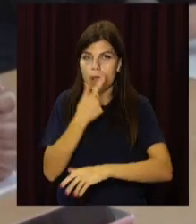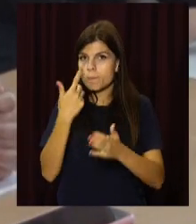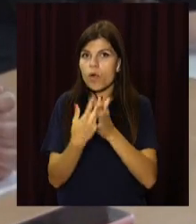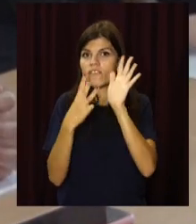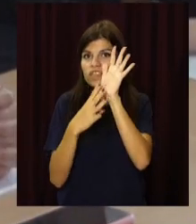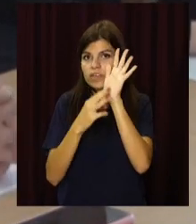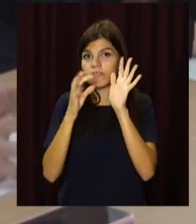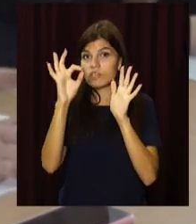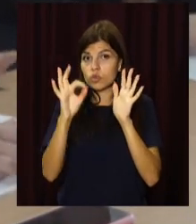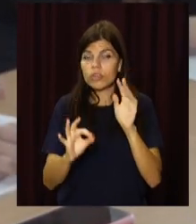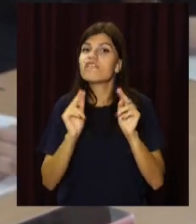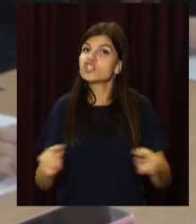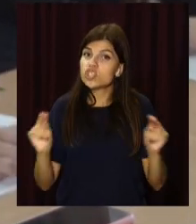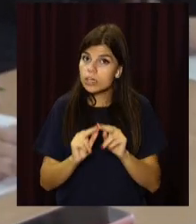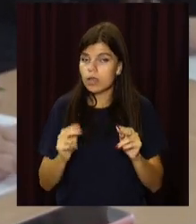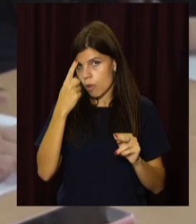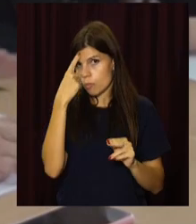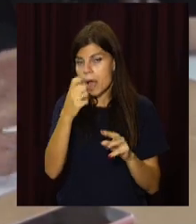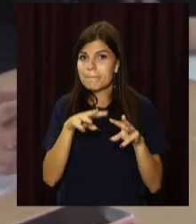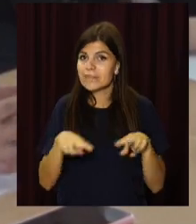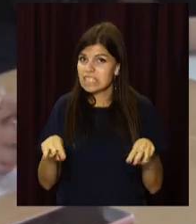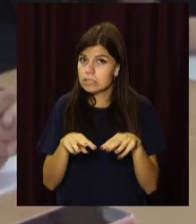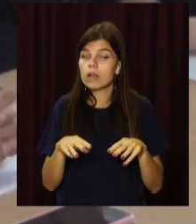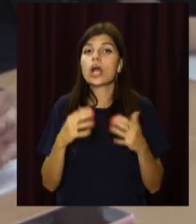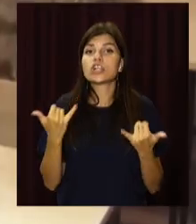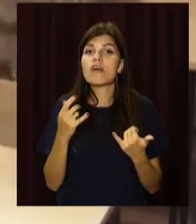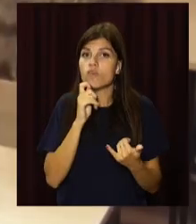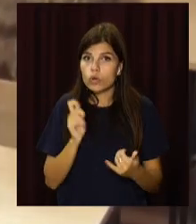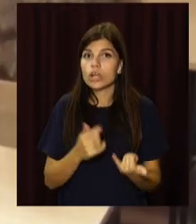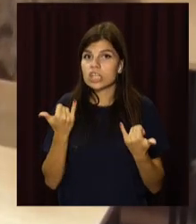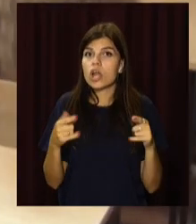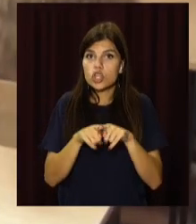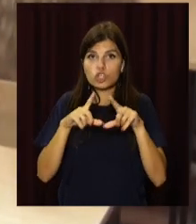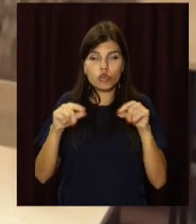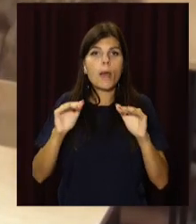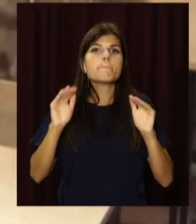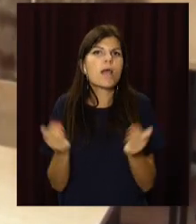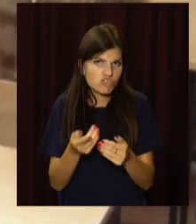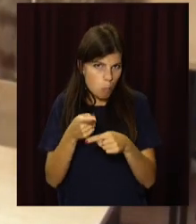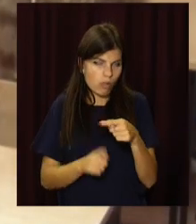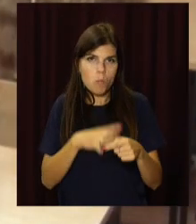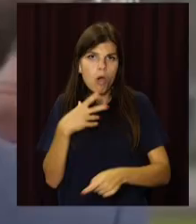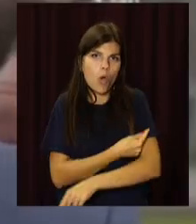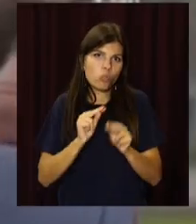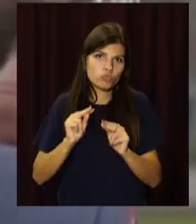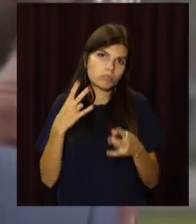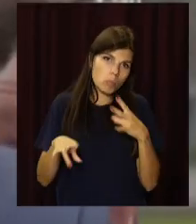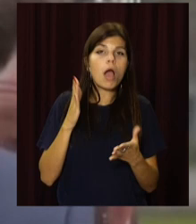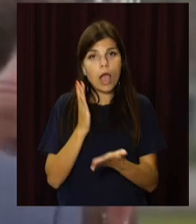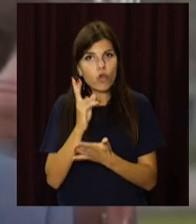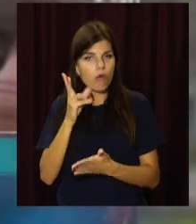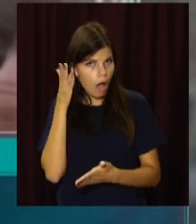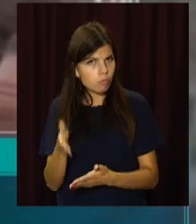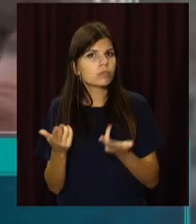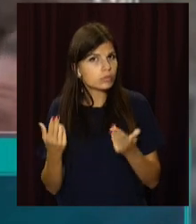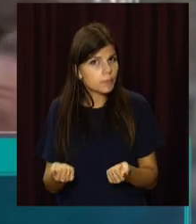понад 80% вчителів, наголосив міністр. Зараз в Україні таких шкіл менше половини. Ми